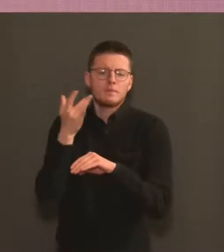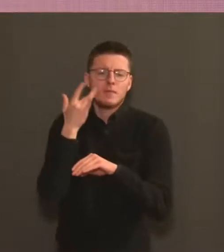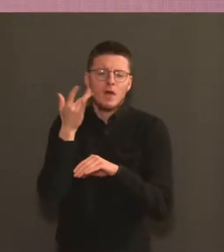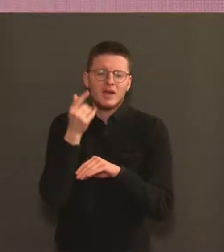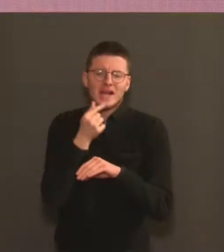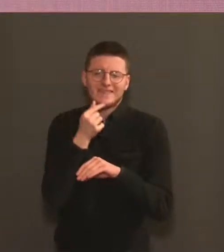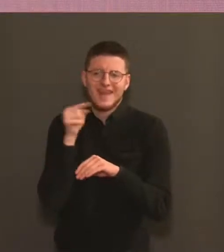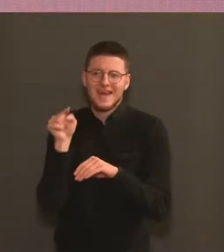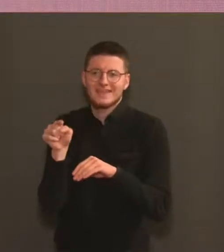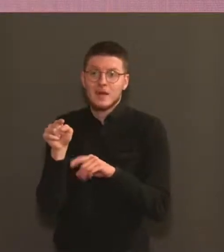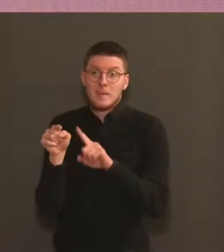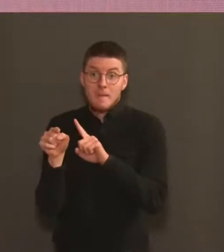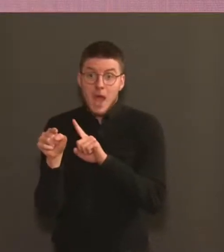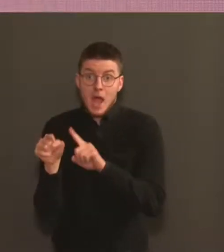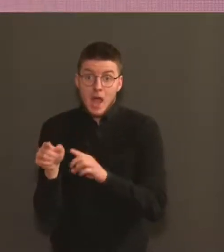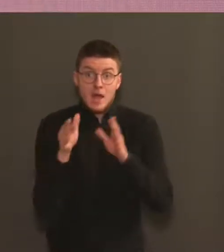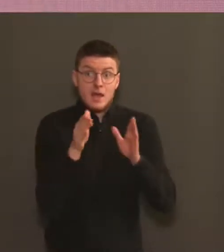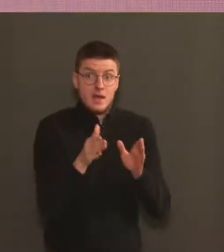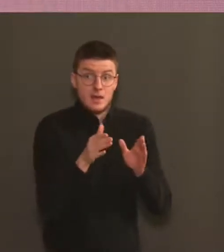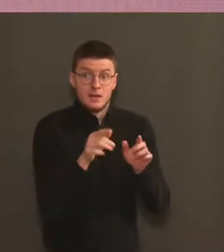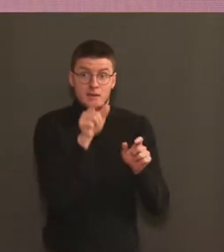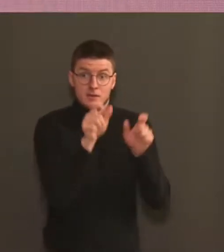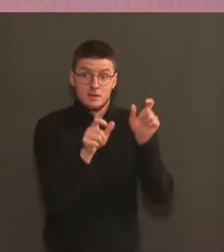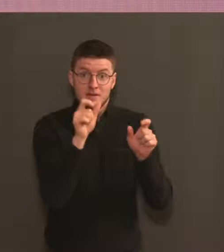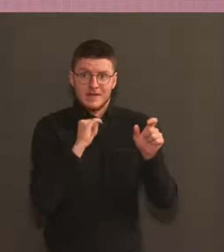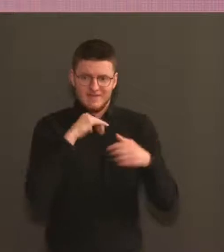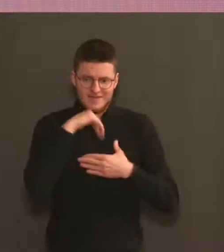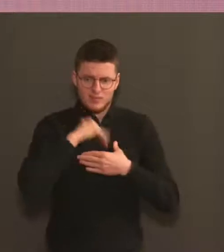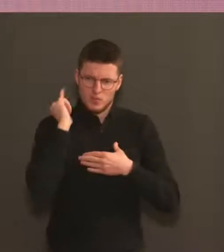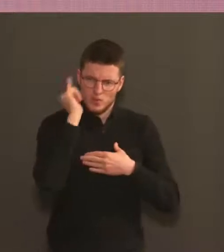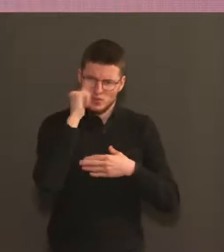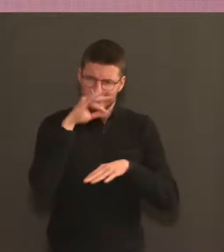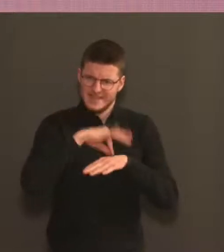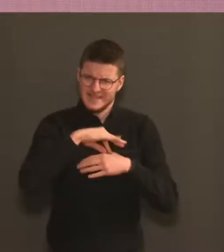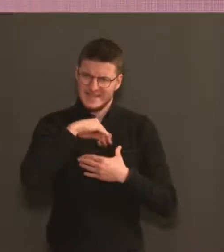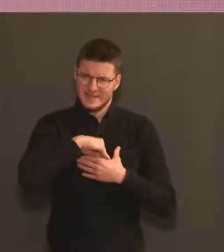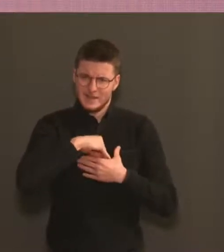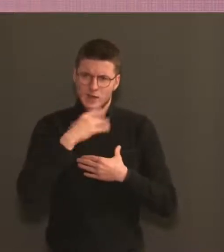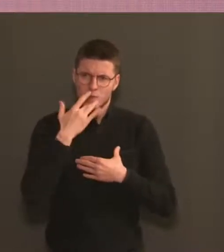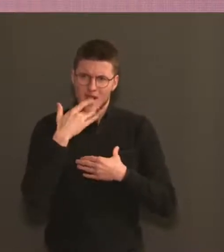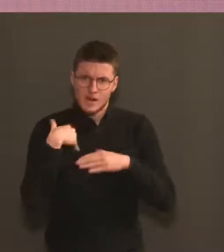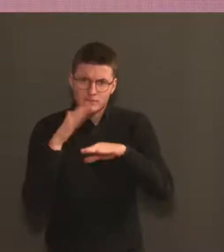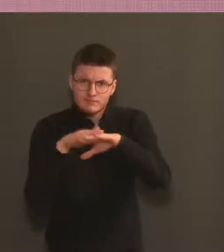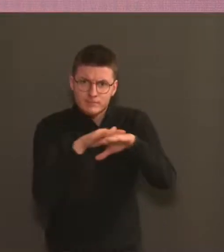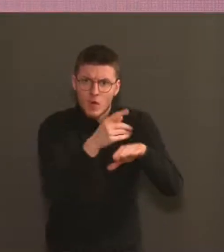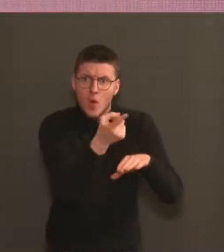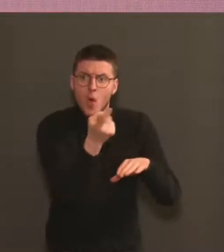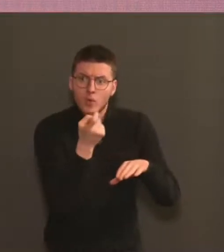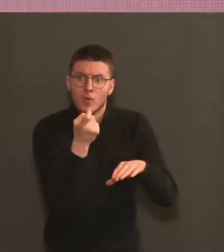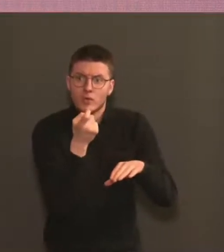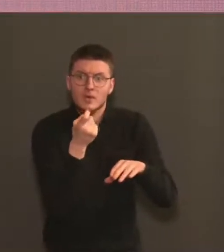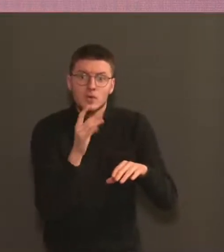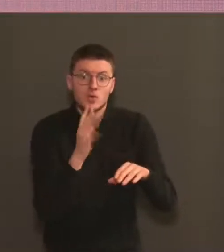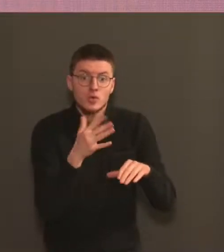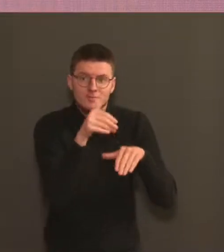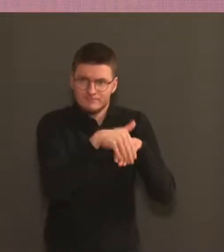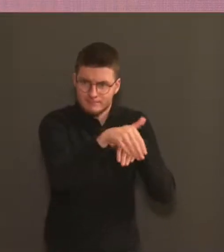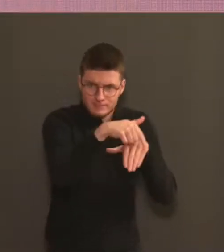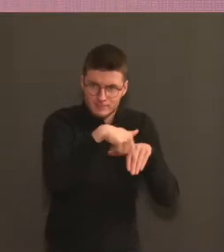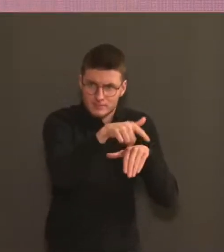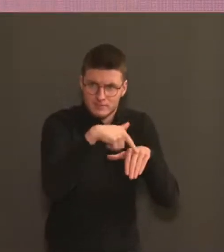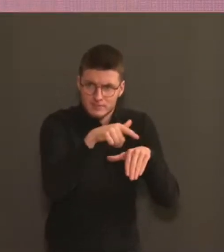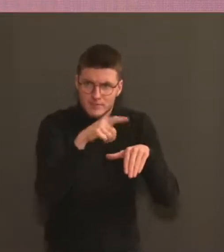Wanneer een chronische aandoening het selectiecriterium is, baseert men zich op de diagnostisch-